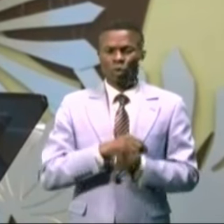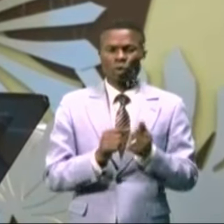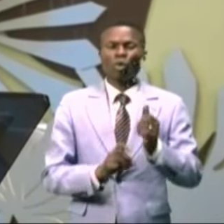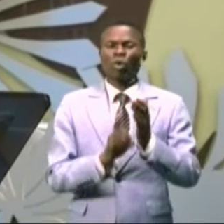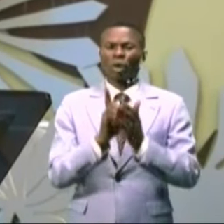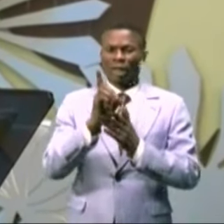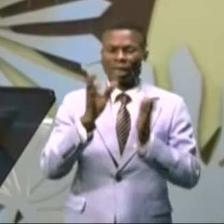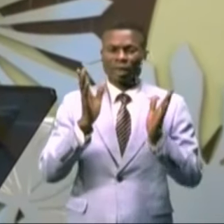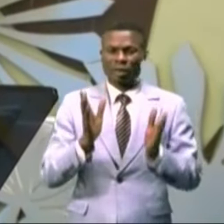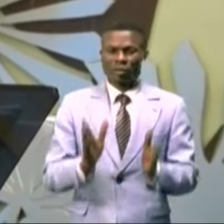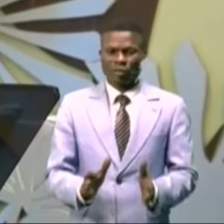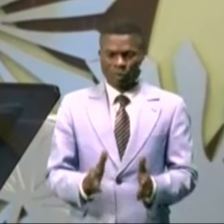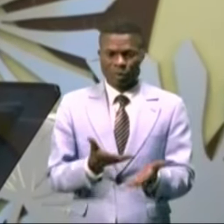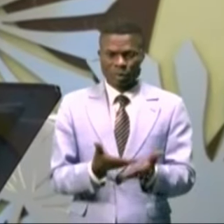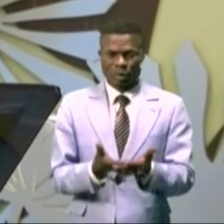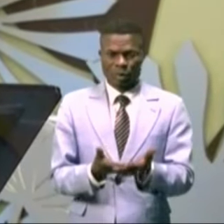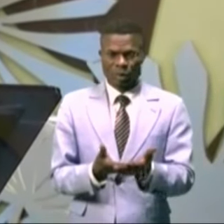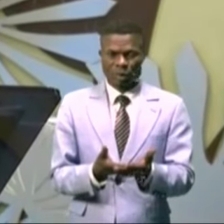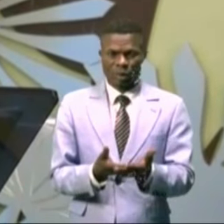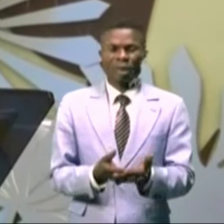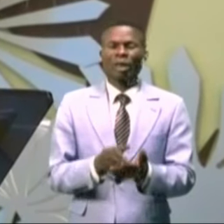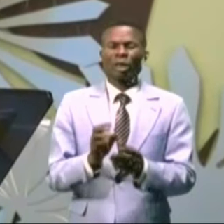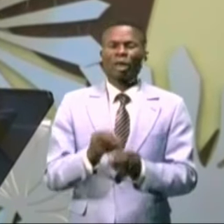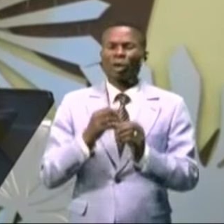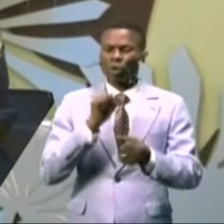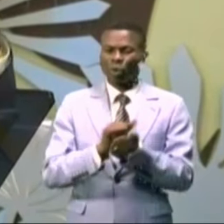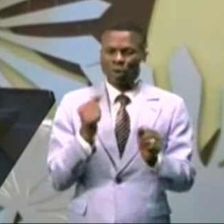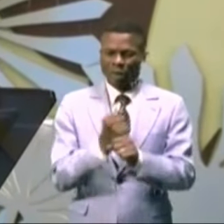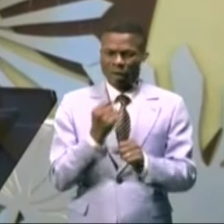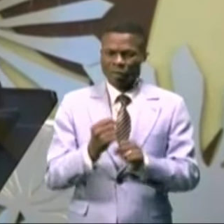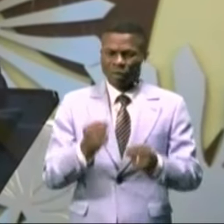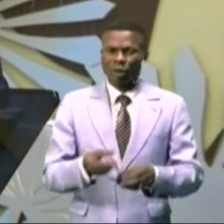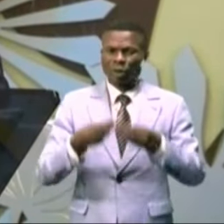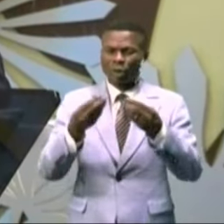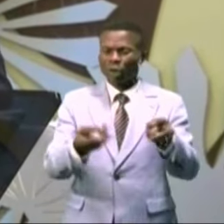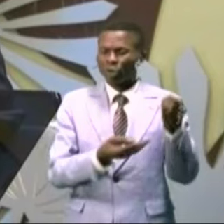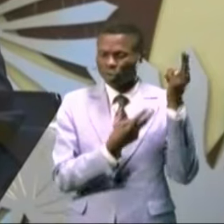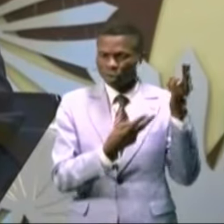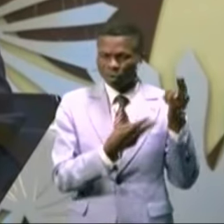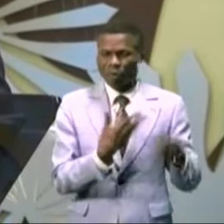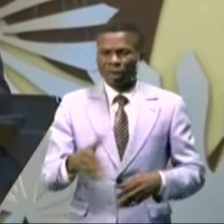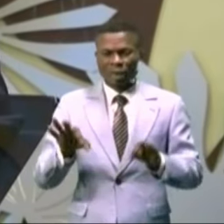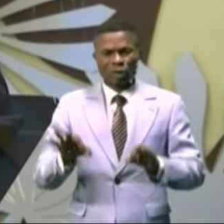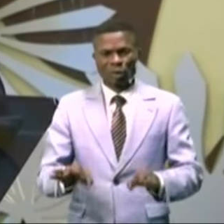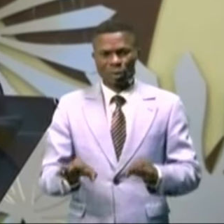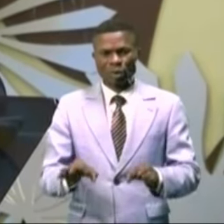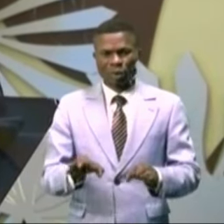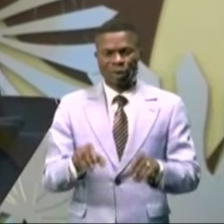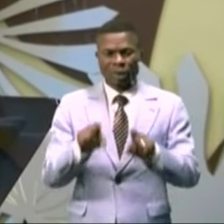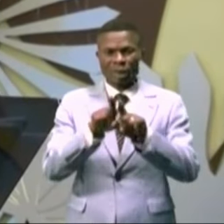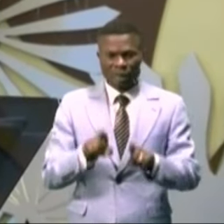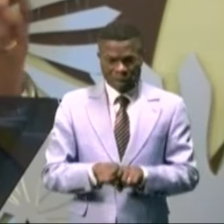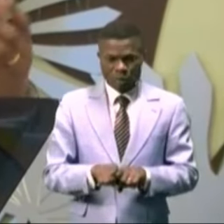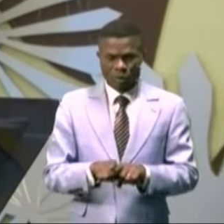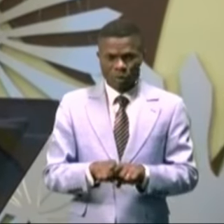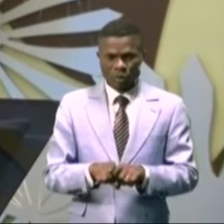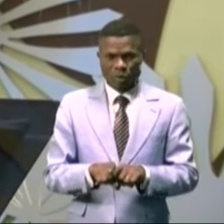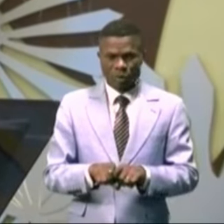développement en ceci que nous avons la possibilité de valoriser les ressources naturelles, mais en même temps